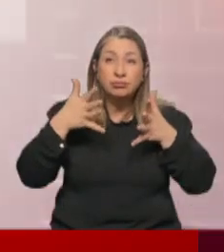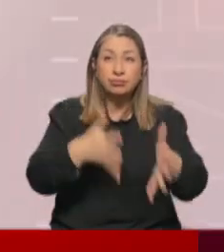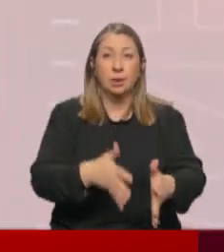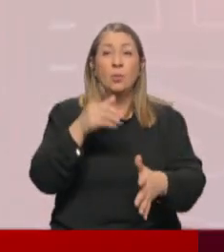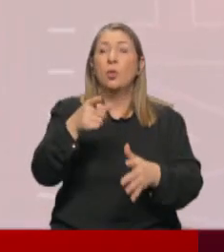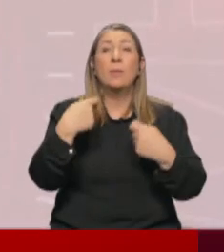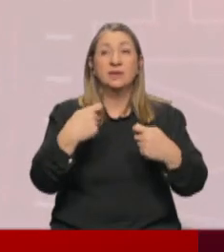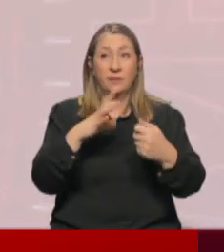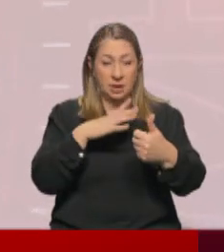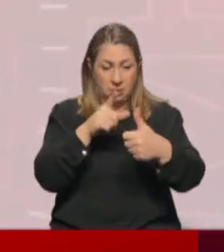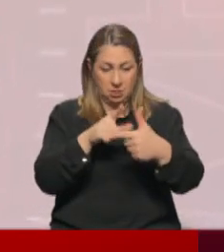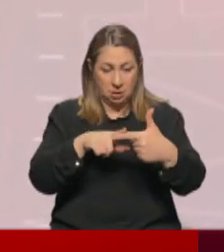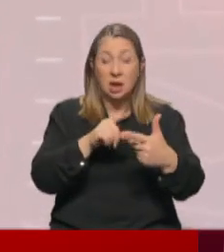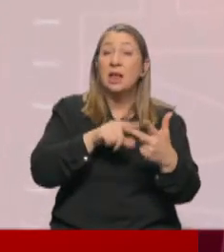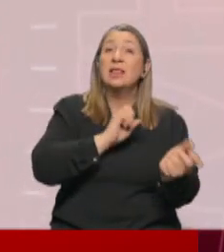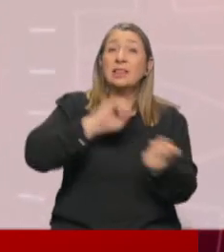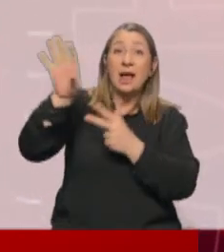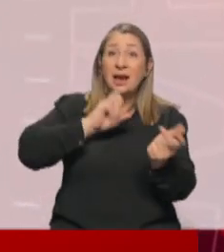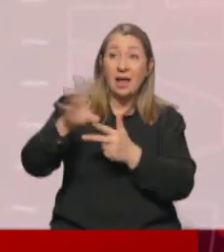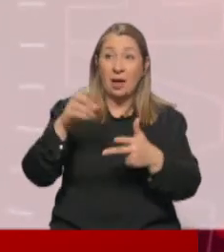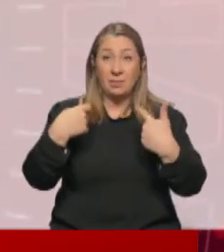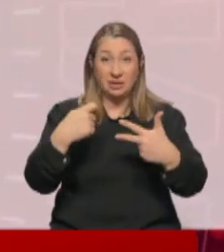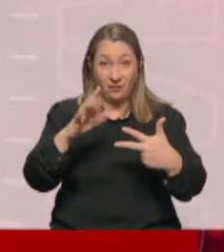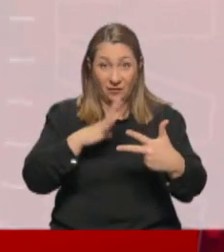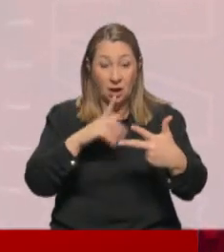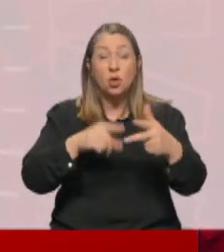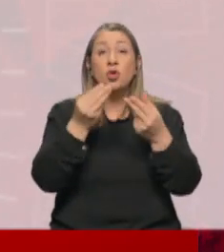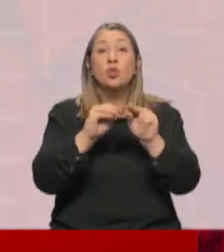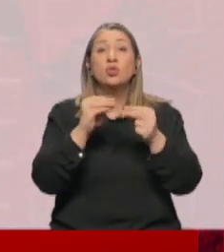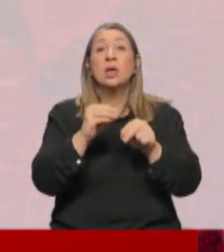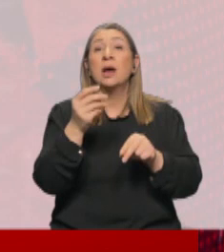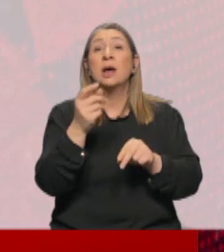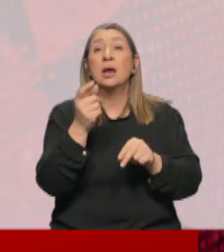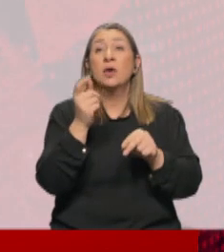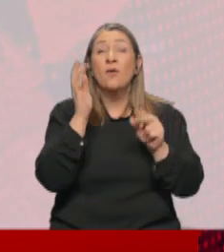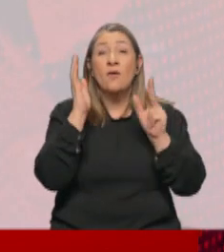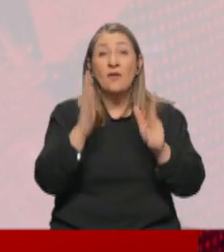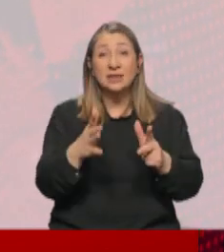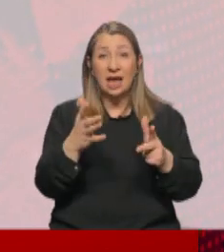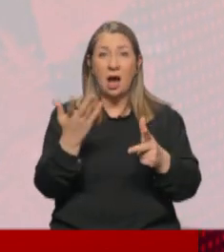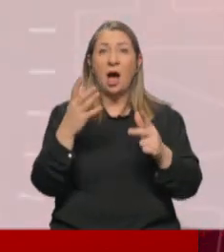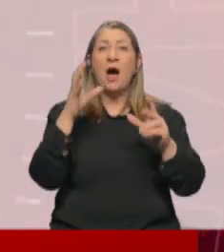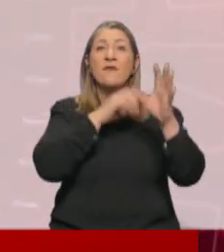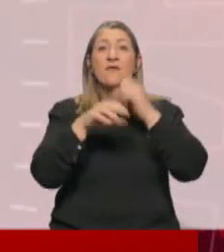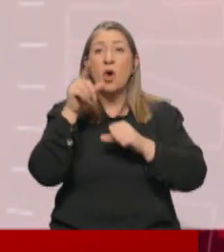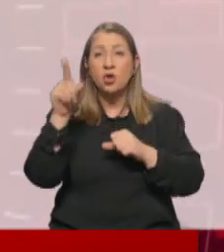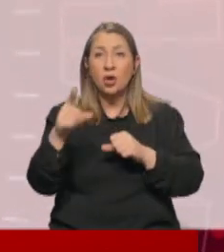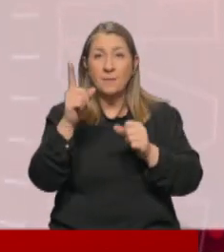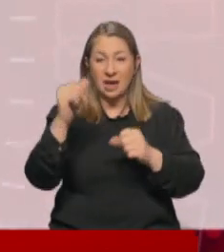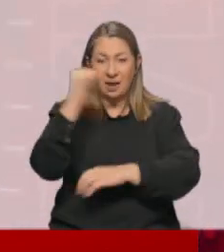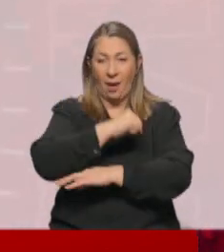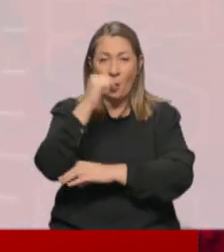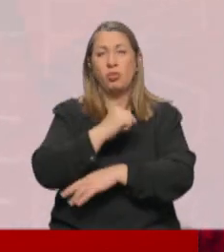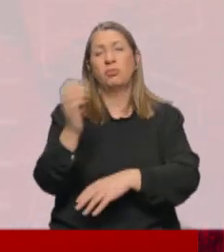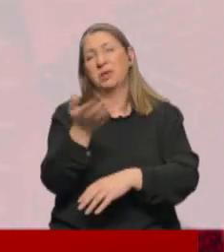Bunun maliyeti var. Taşıma maliyeti yüksek. Yani yumurta üretiminin yoğunlaştığı mesela Afyon'dan bir kamyon